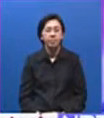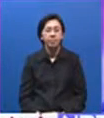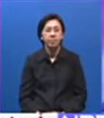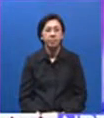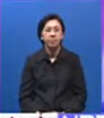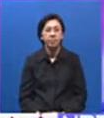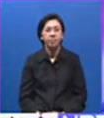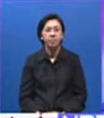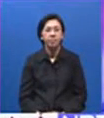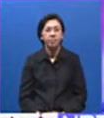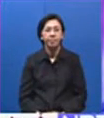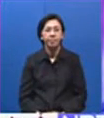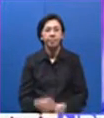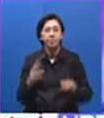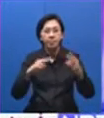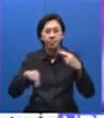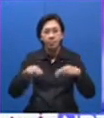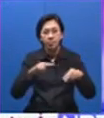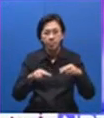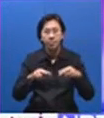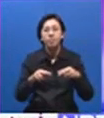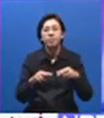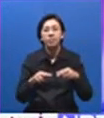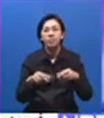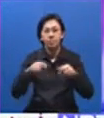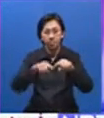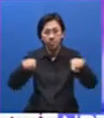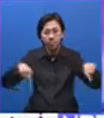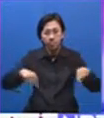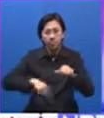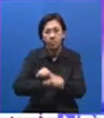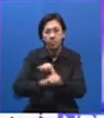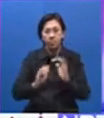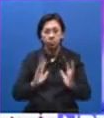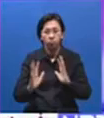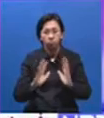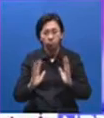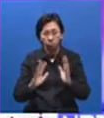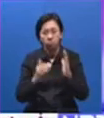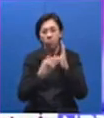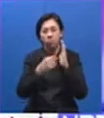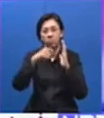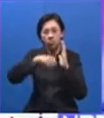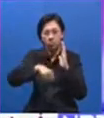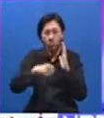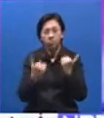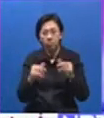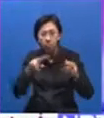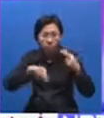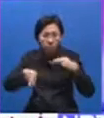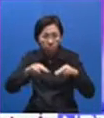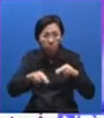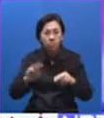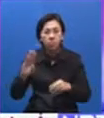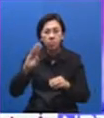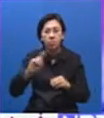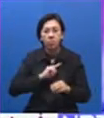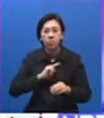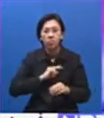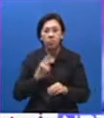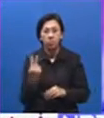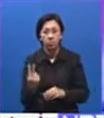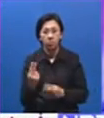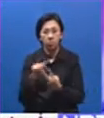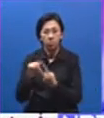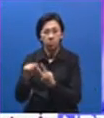ส่วนคววามคืบหน้าในการตรวจสอบการทุจริตในการสร้างสนามฟุตซอลในพื้นที่จังหวัดนครราชสีมาตอนนี้ล่าสุด 2บริษัทเอกชนเตรียมเข้า